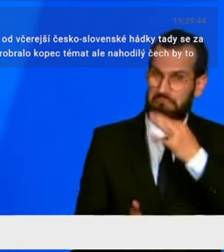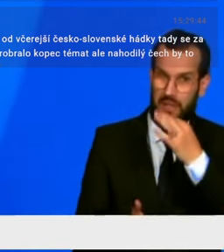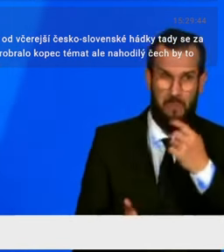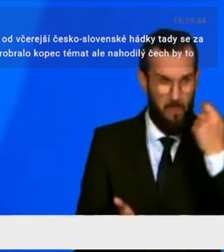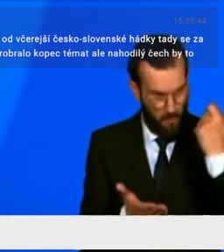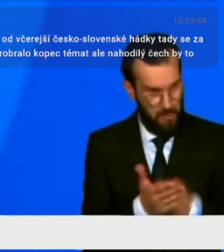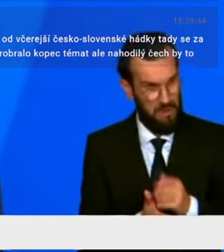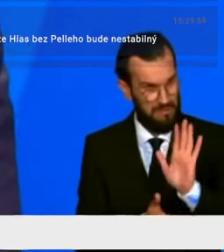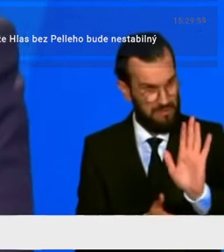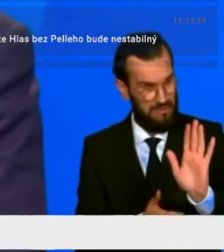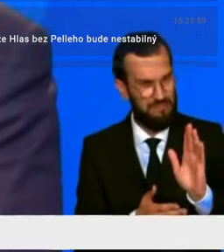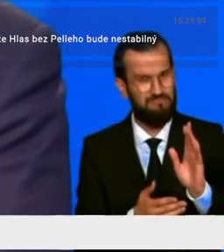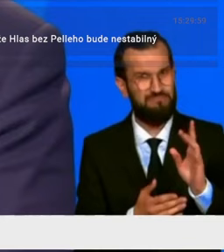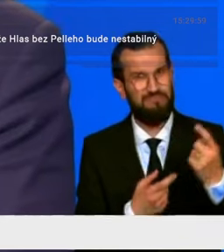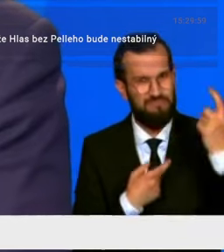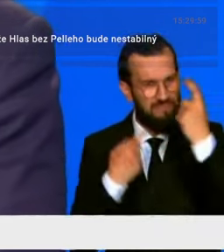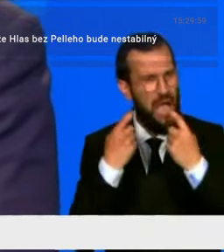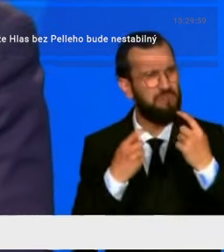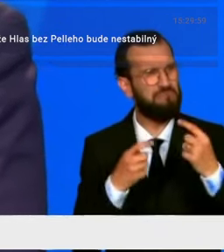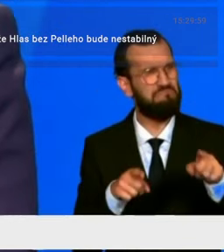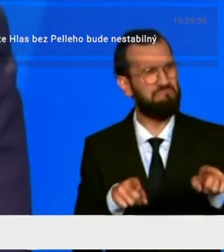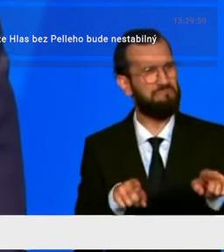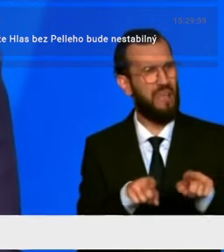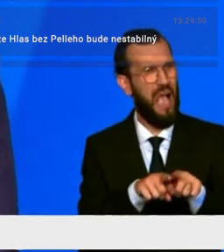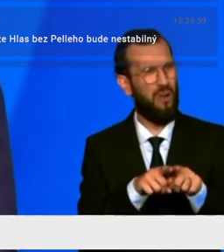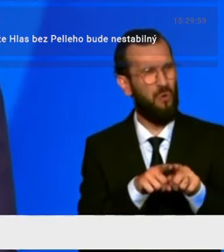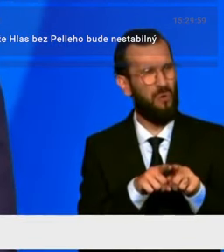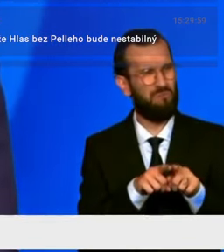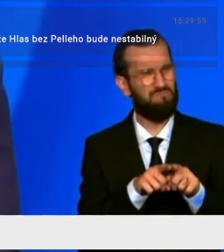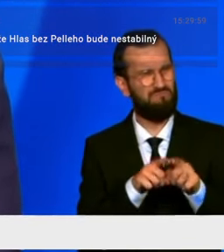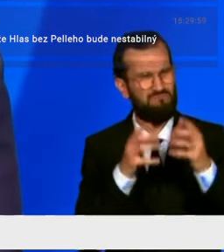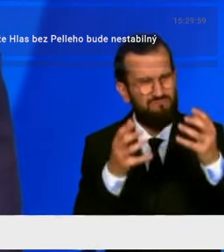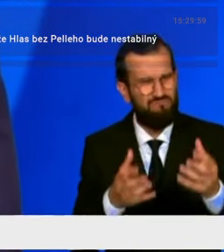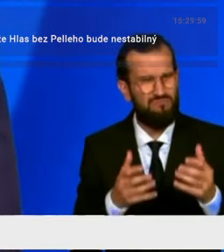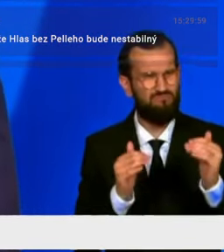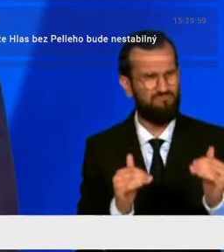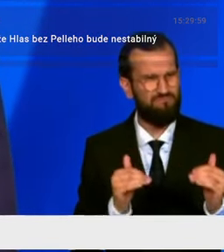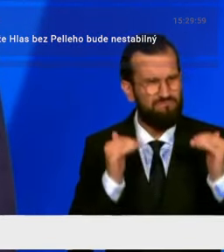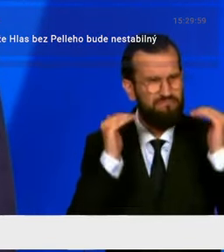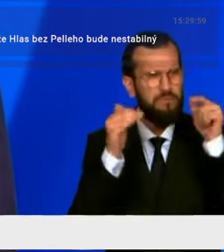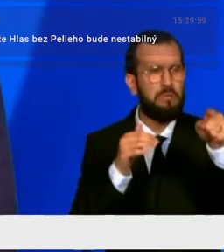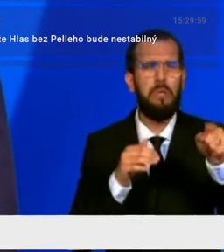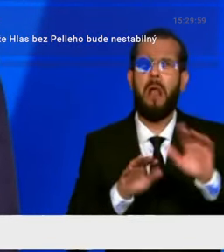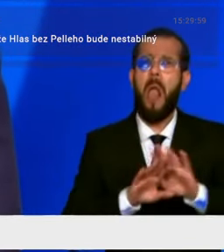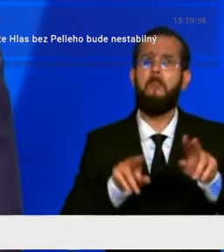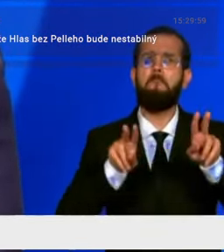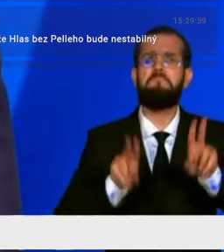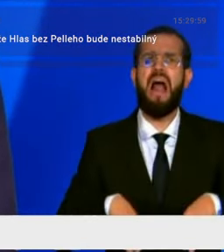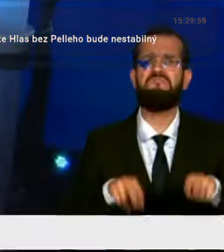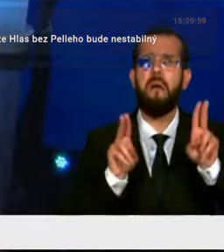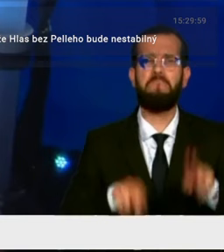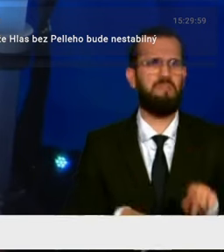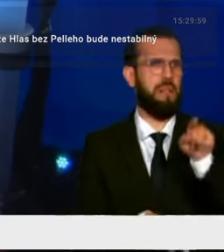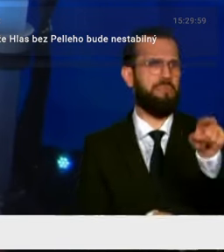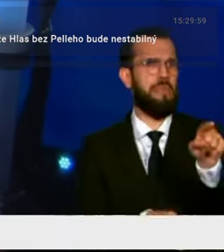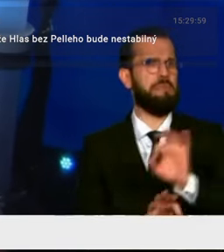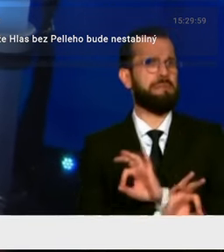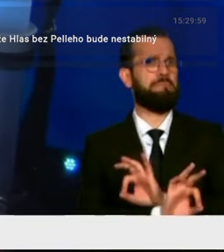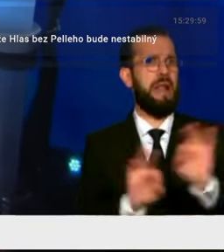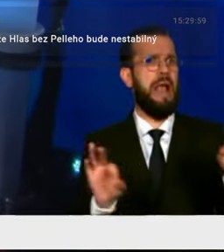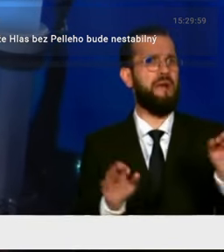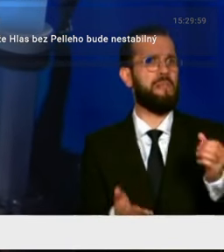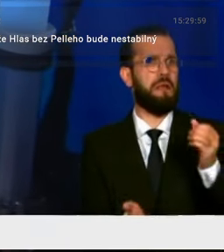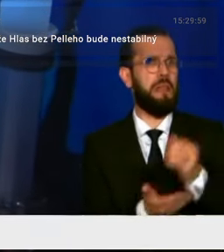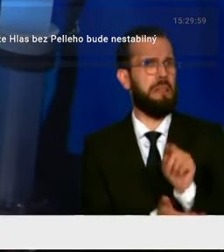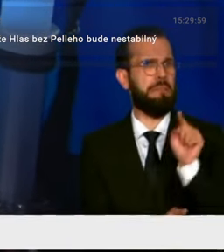postojom takým tým nadradeným arogantným Kedy ste jediným nositeľom pravdy kedy len vy ste ten správny Kandidát